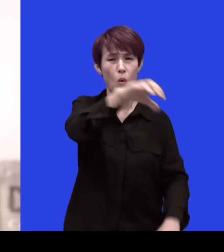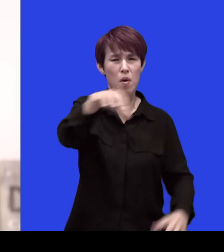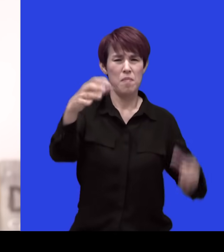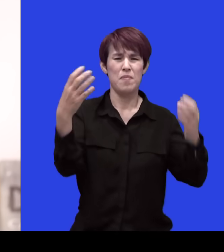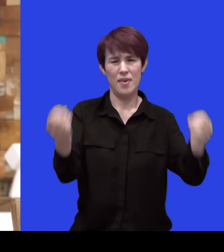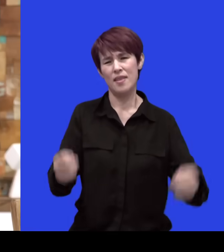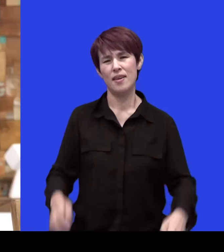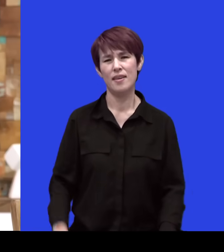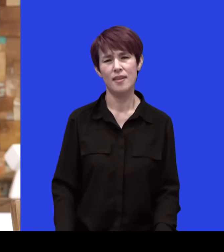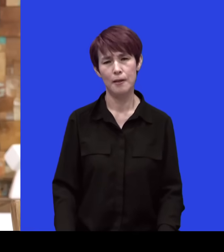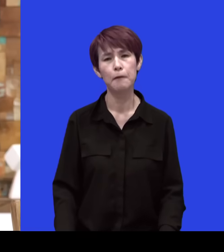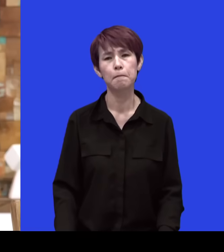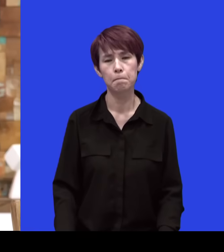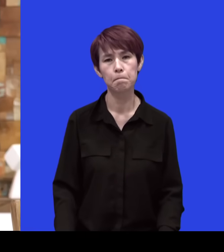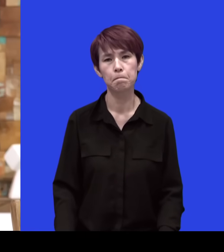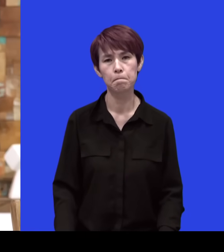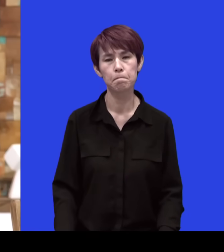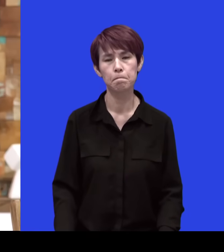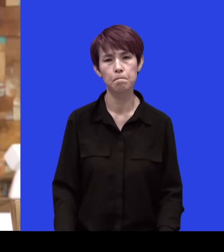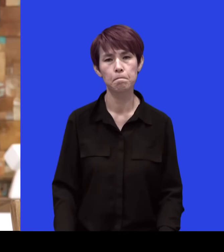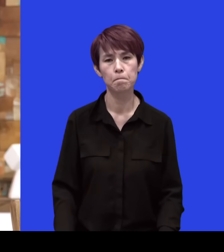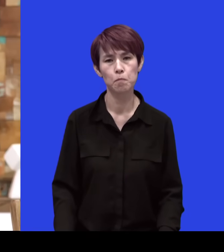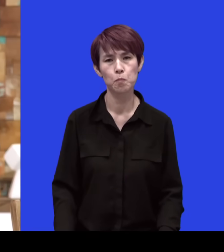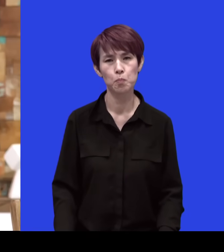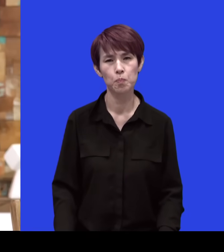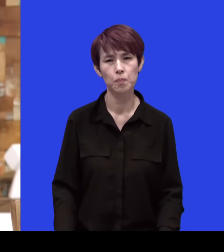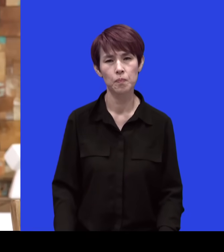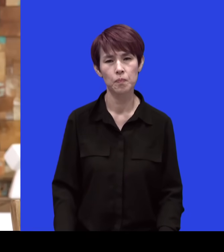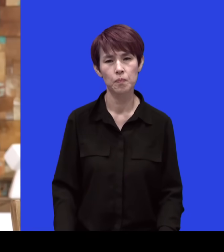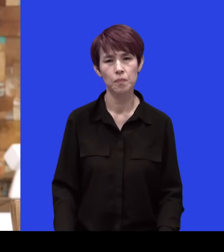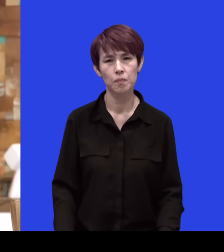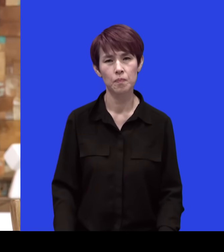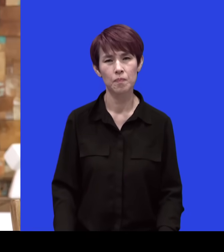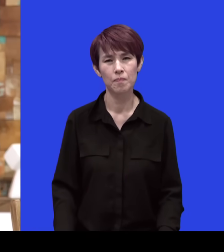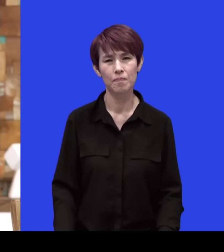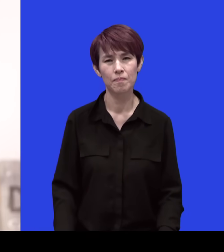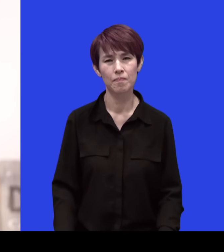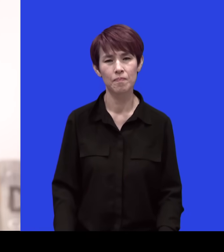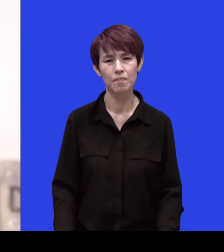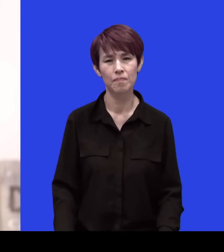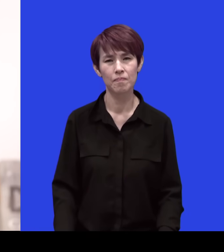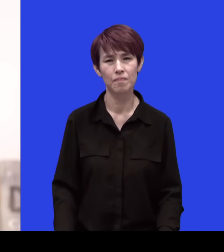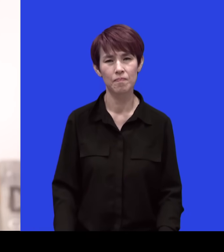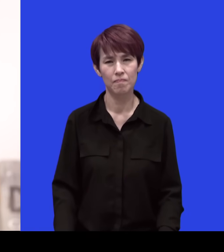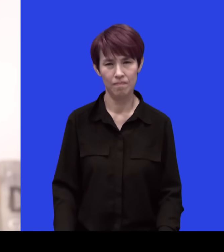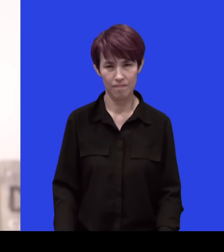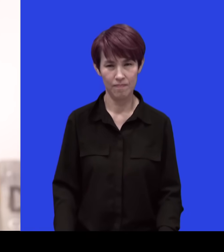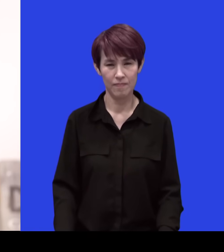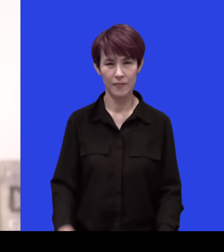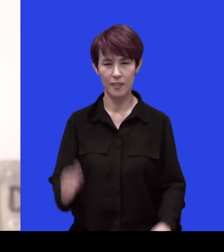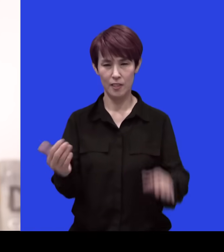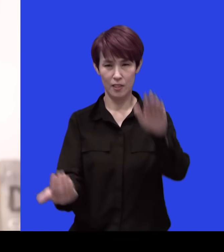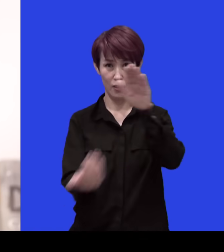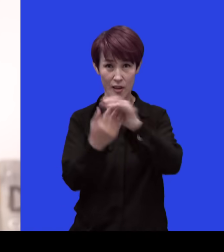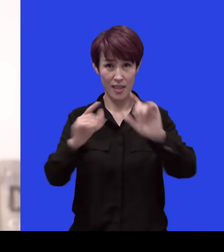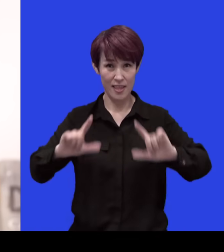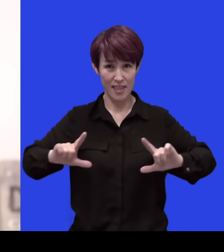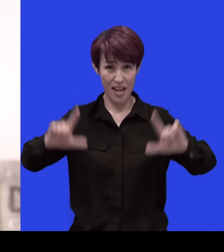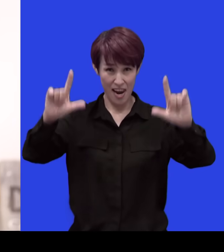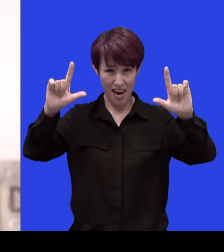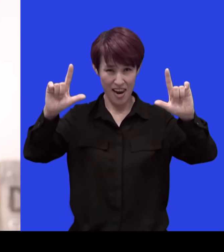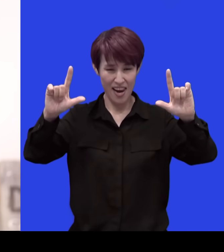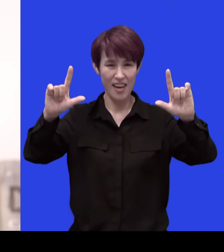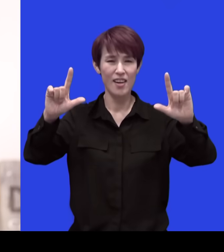그럼요. 널려 있다. 그래서 이것이 이제 이루어지는 날은 50% 달성될